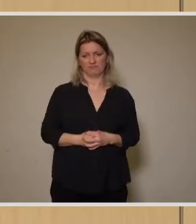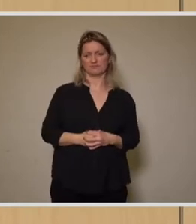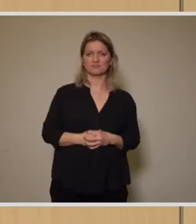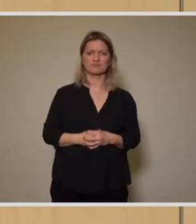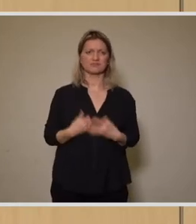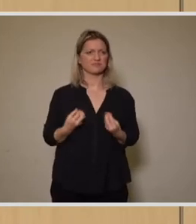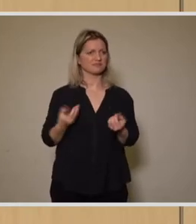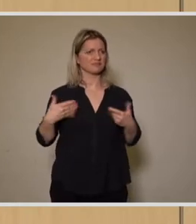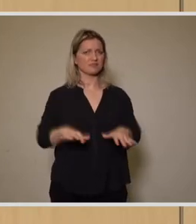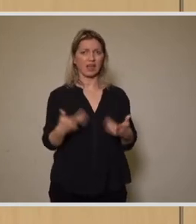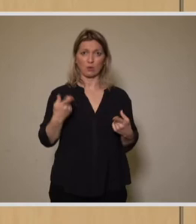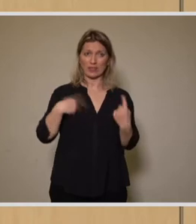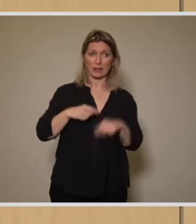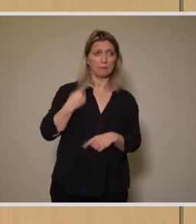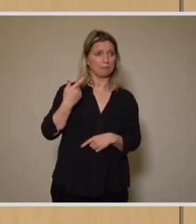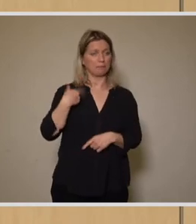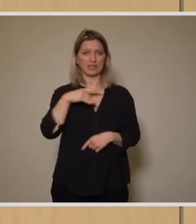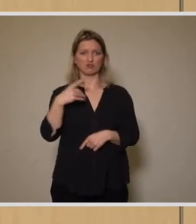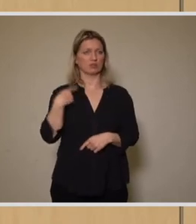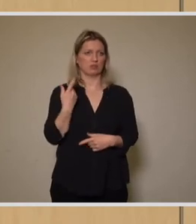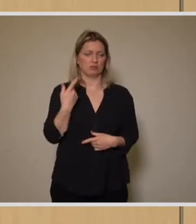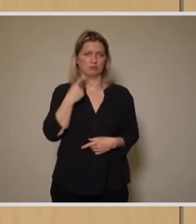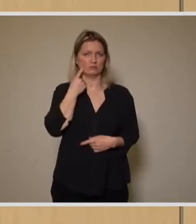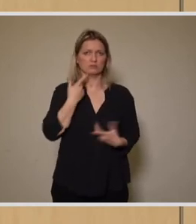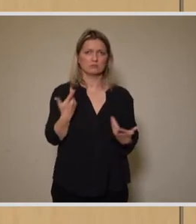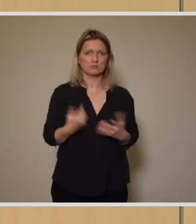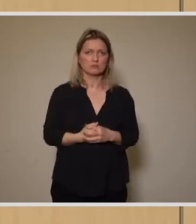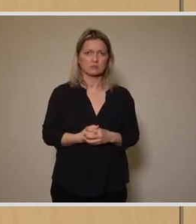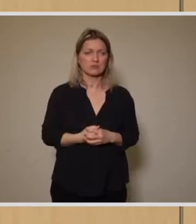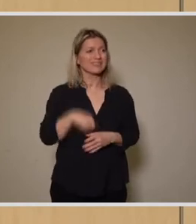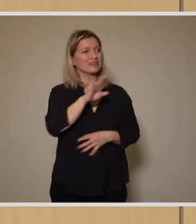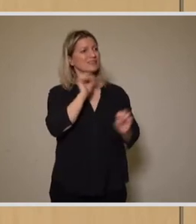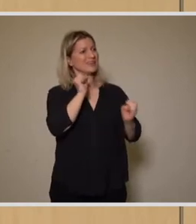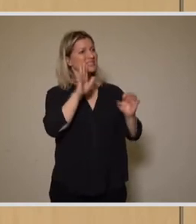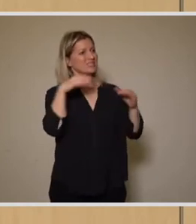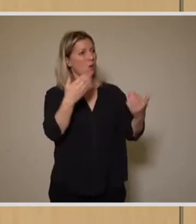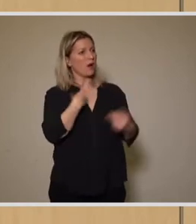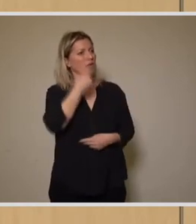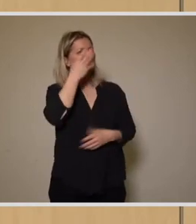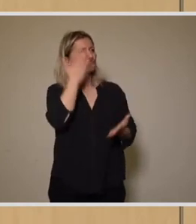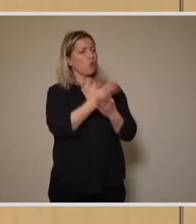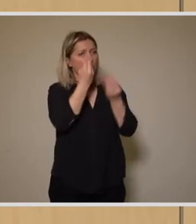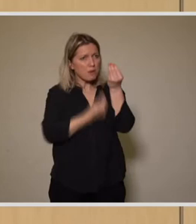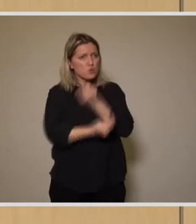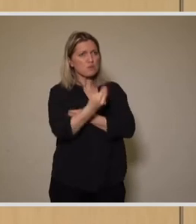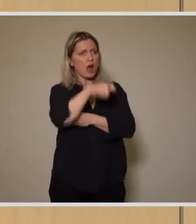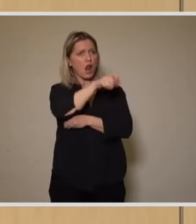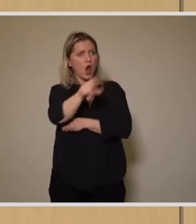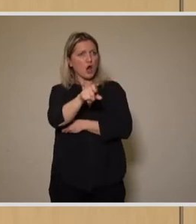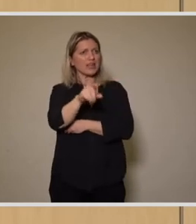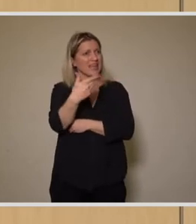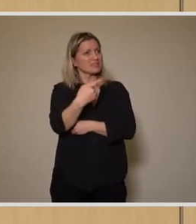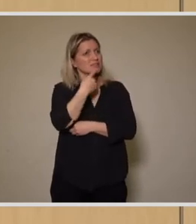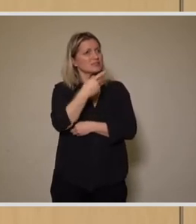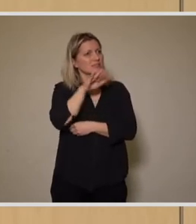würde so machen, ganz im Ernst. Ich verstehe sozusagen Ihre Intentionen, aber Sie müssen das ja mal aus Sicht dieser Leute sehen, die jetzt dort auch